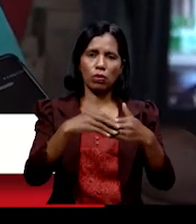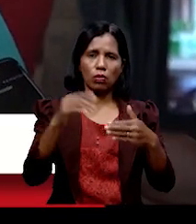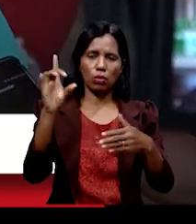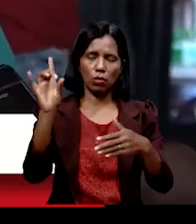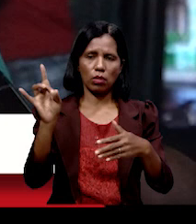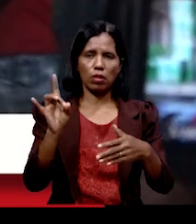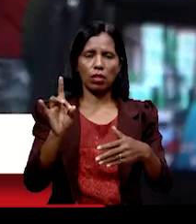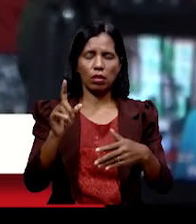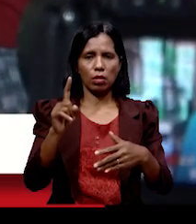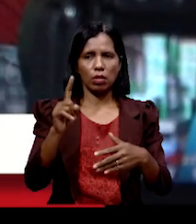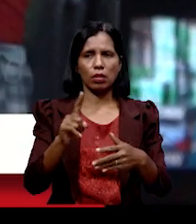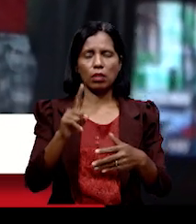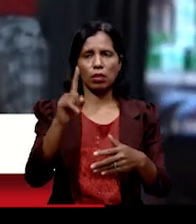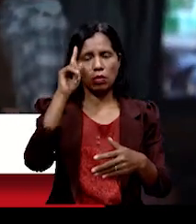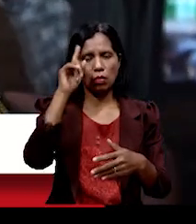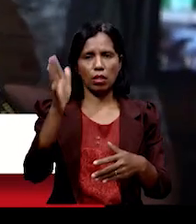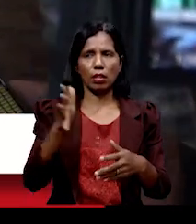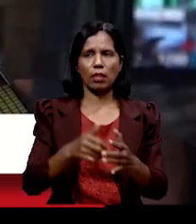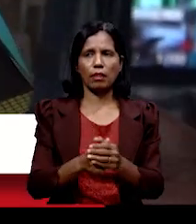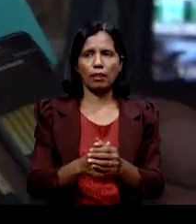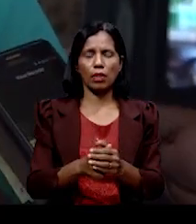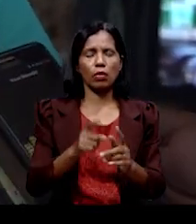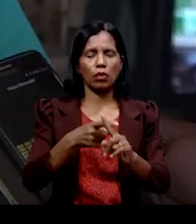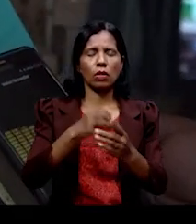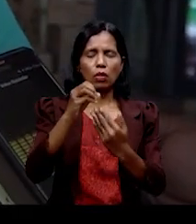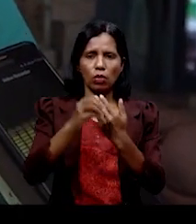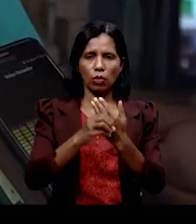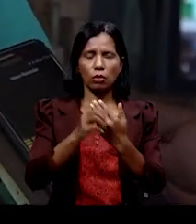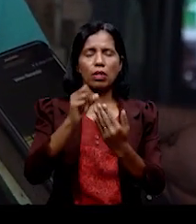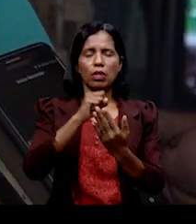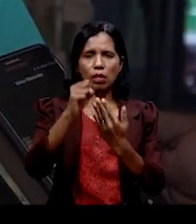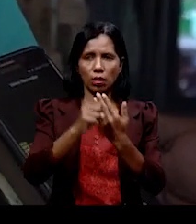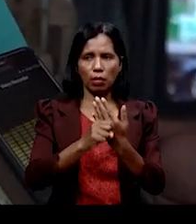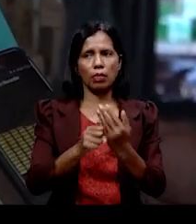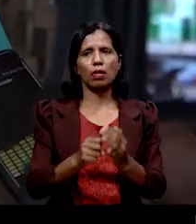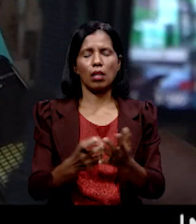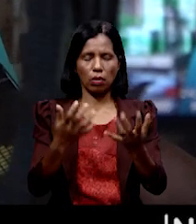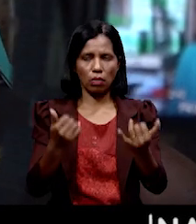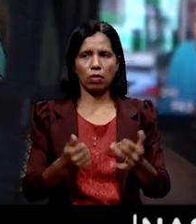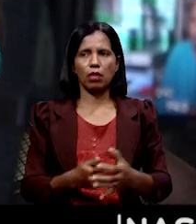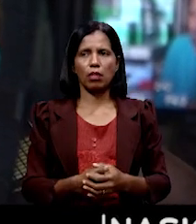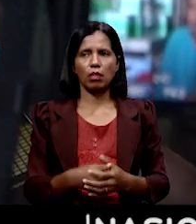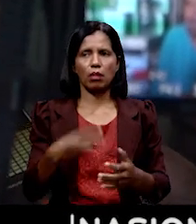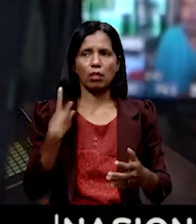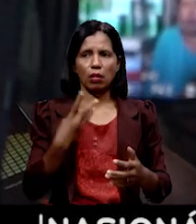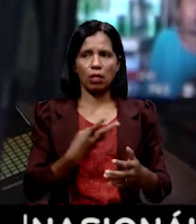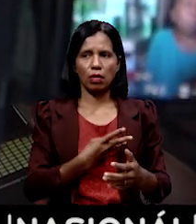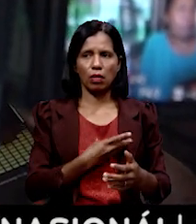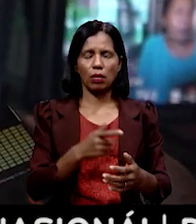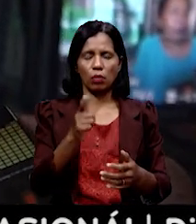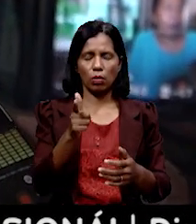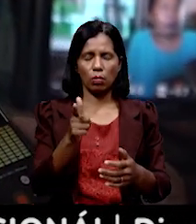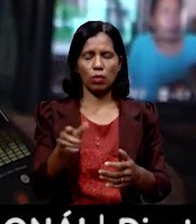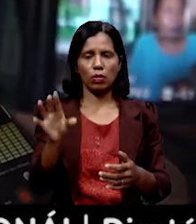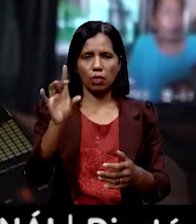nggak salah September, Oktober mulai naik tapi sedikit-sedikit. Sampai sekarang kita sudah kena 29,75